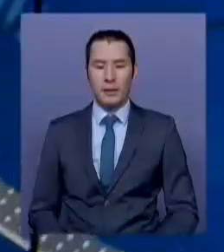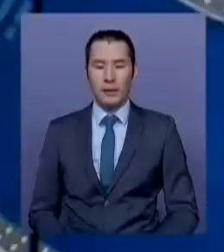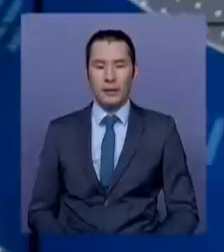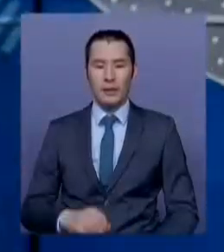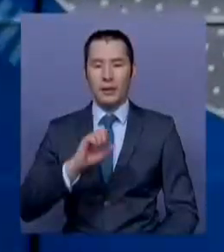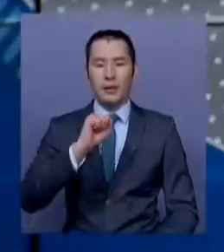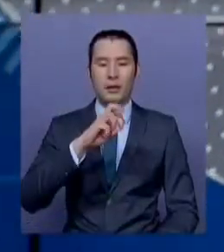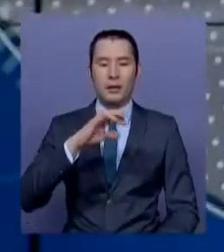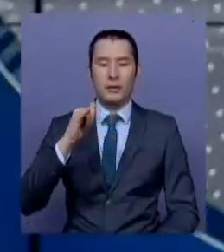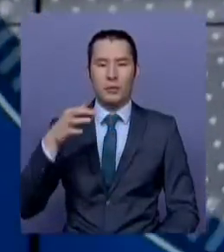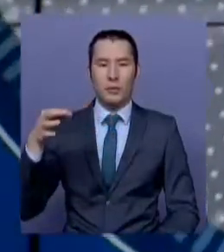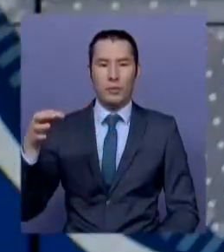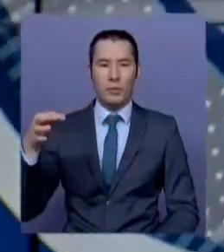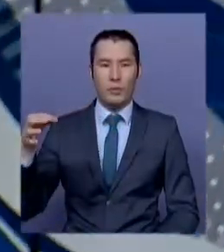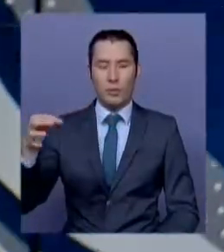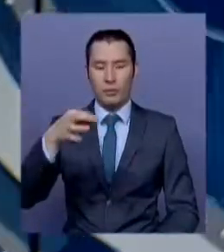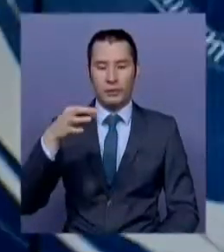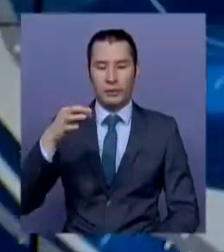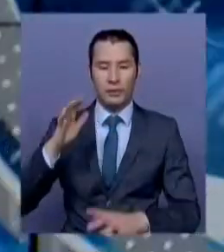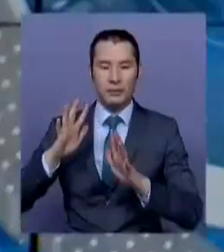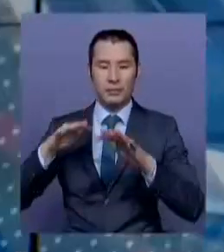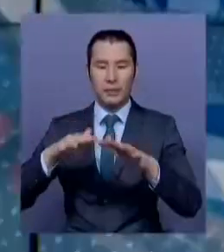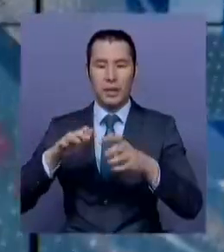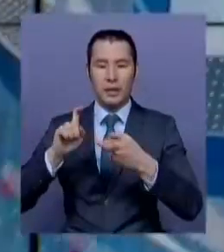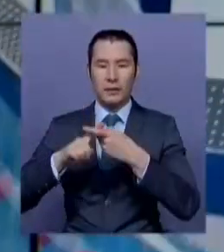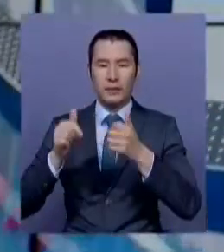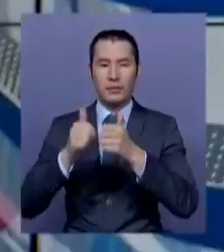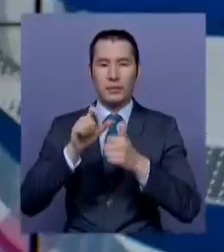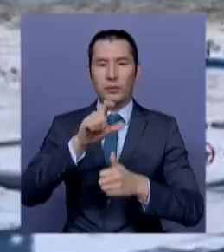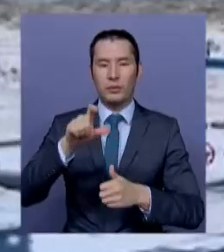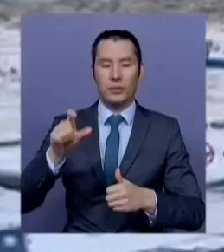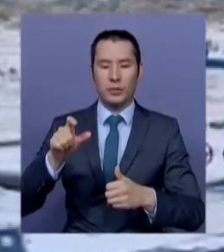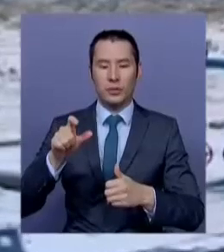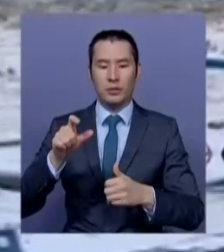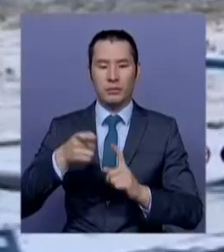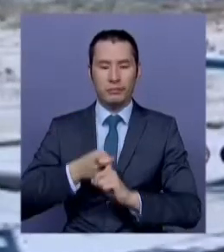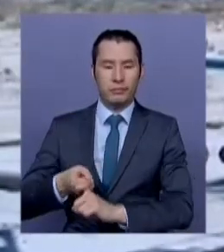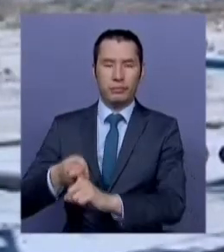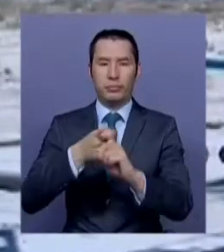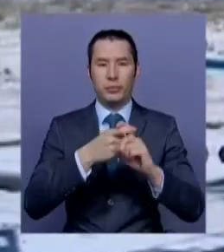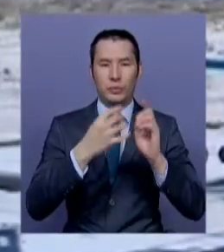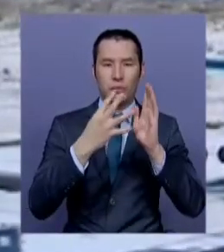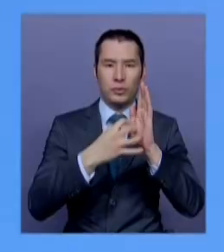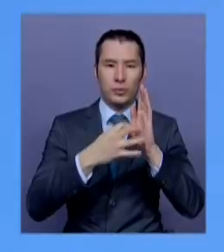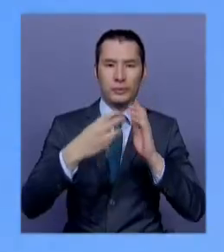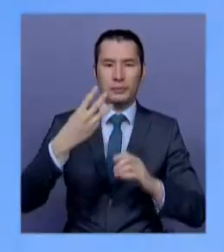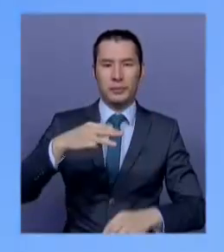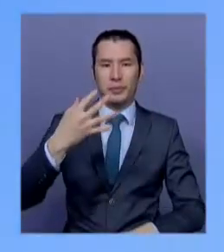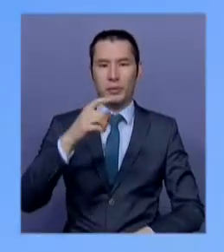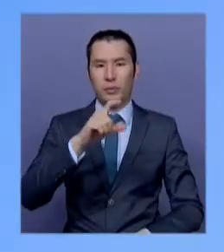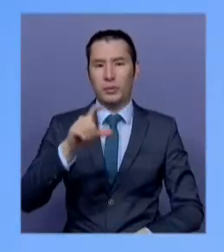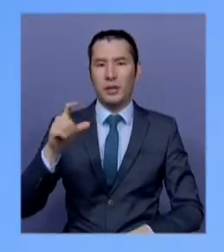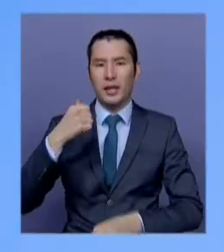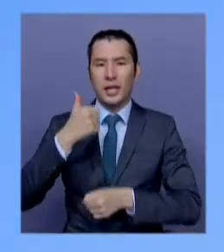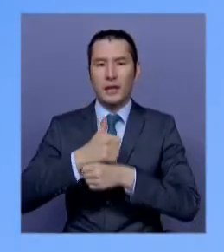Атырау облысындағы теңіз кен орнында коронавирус жұқтырғандар саны 935-ке жетті. Бұл туралы бүгін мемлекеттік бас санитарлық